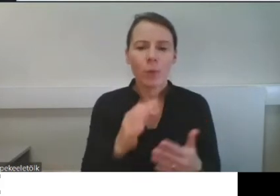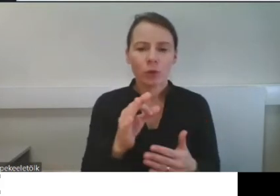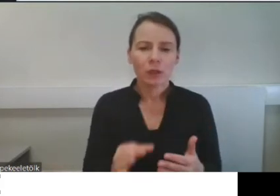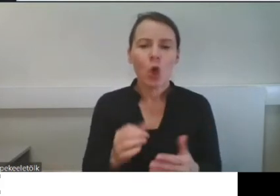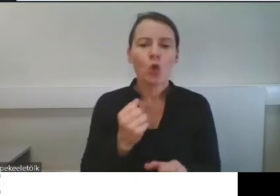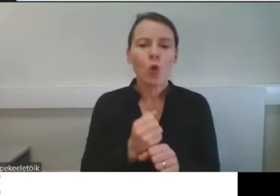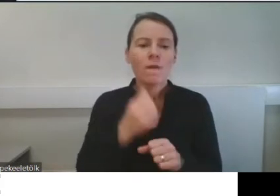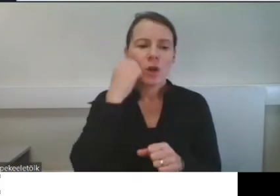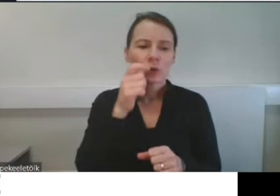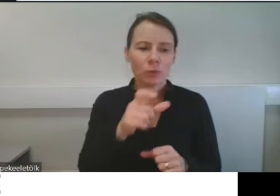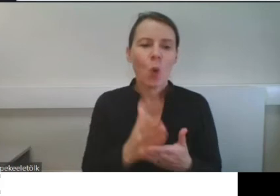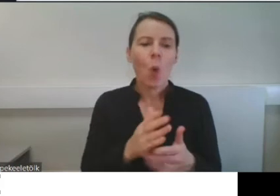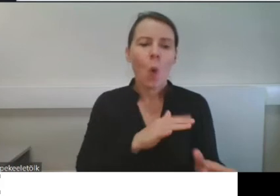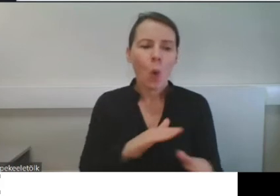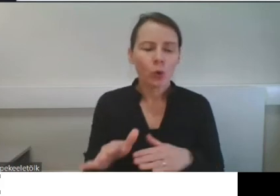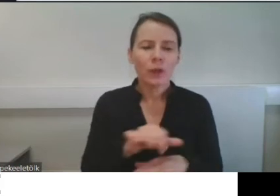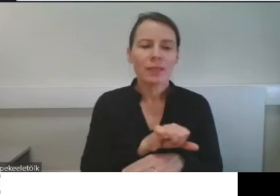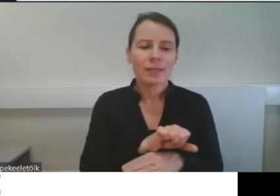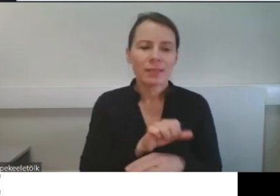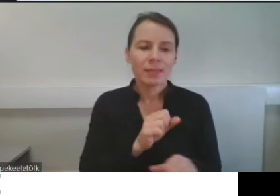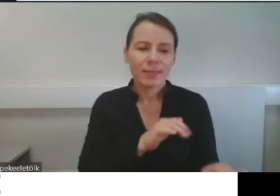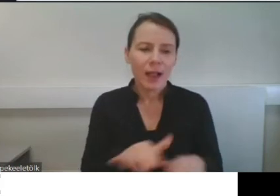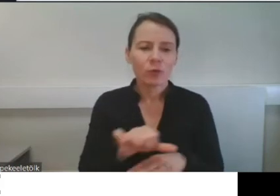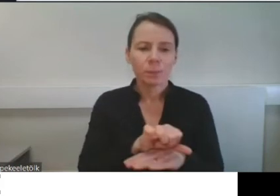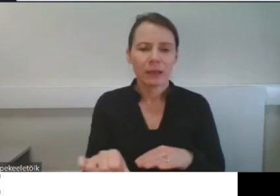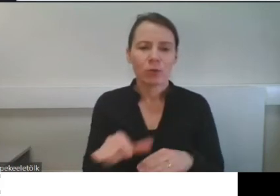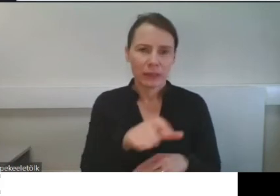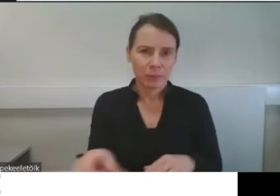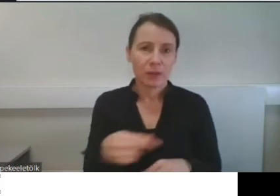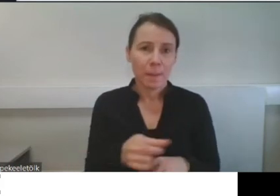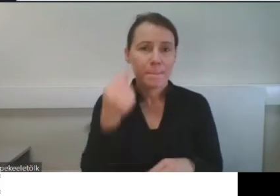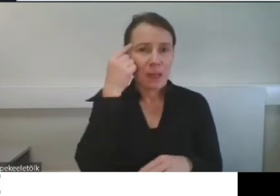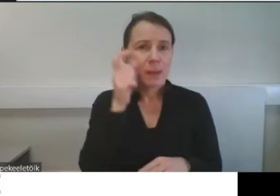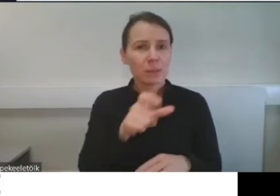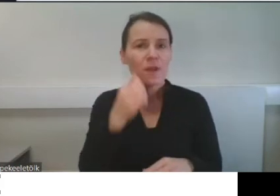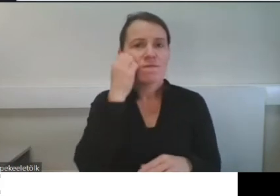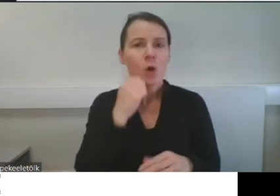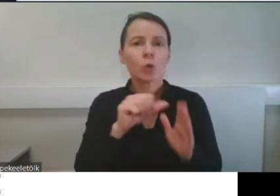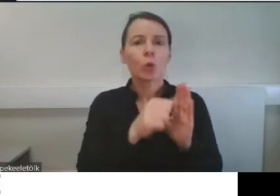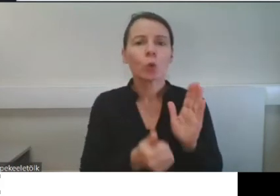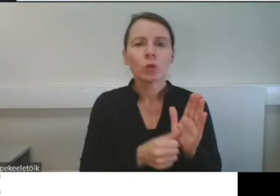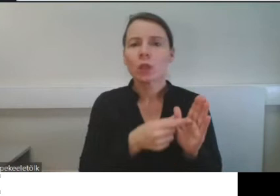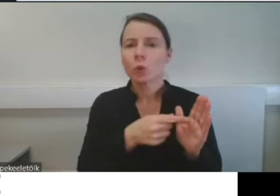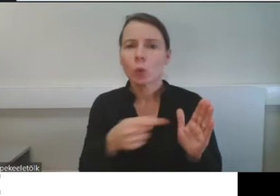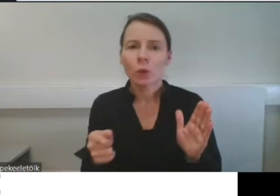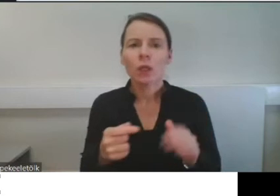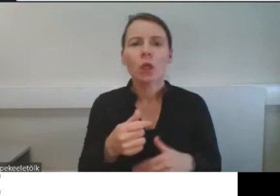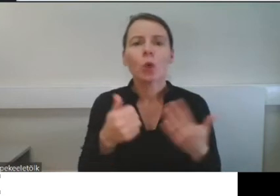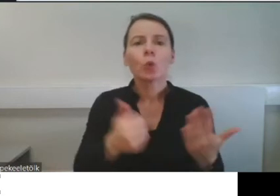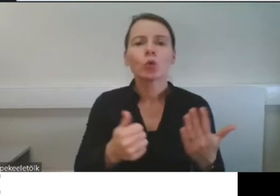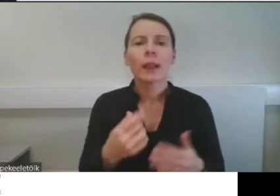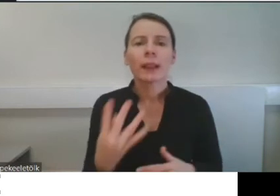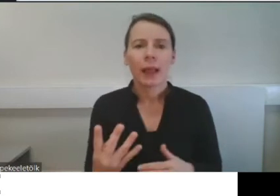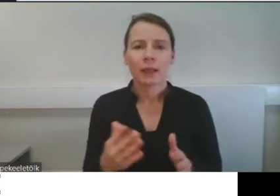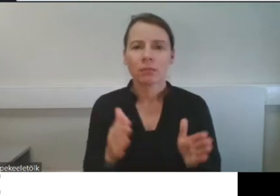Ja siis jällegi hedeslaididest tuttav lause, et üldise tegevuspiirangu mõõtmise aluseks siis Statistikaameti Eurostati